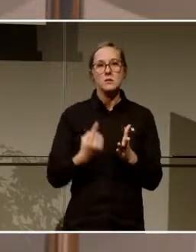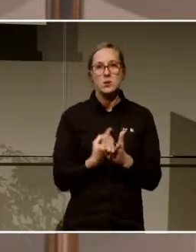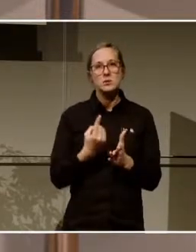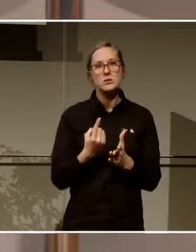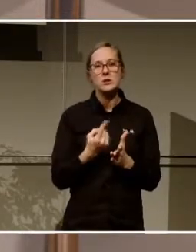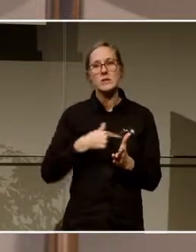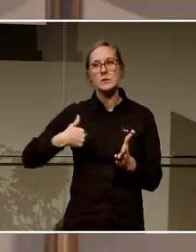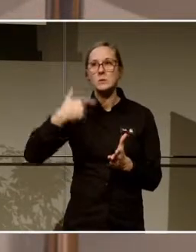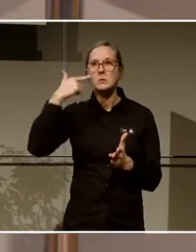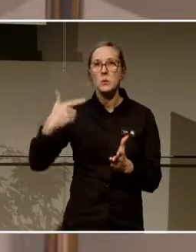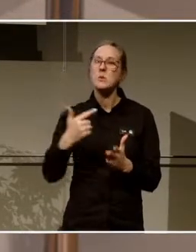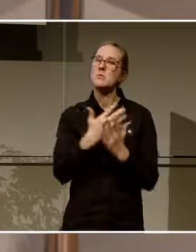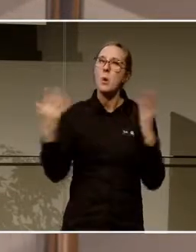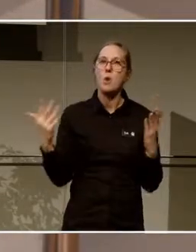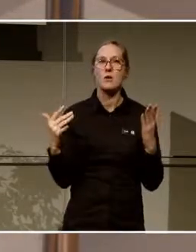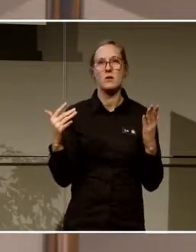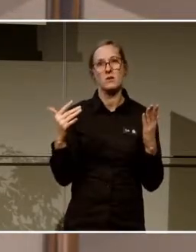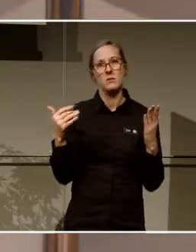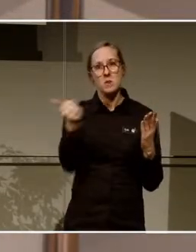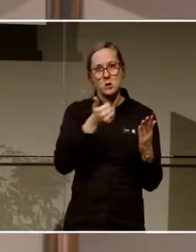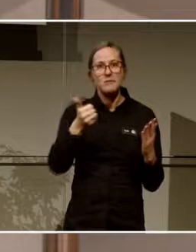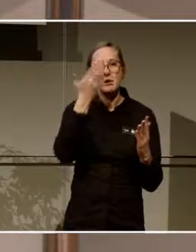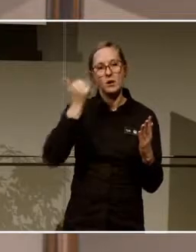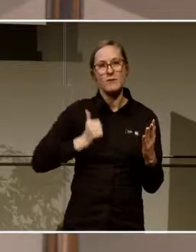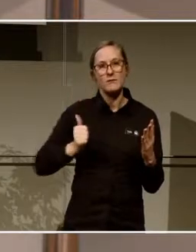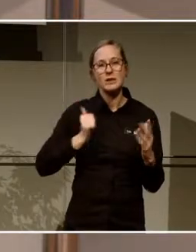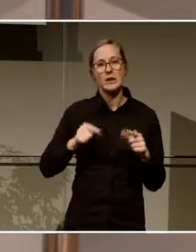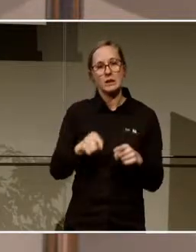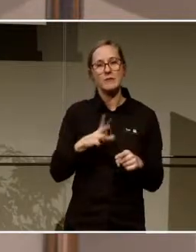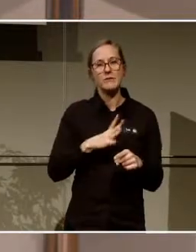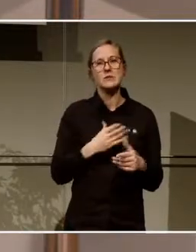som vi tror att väldigt, väldigt många kan ha användning för.